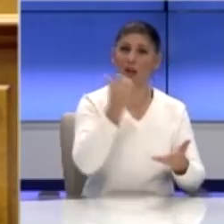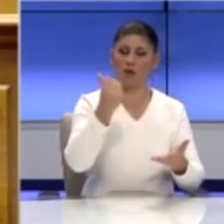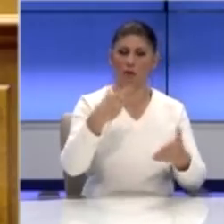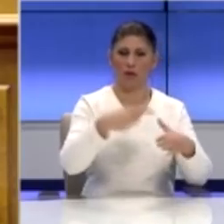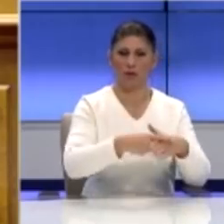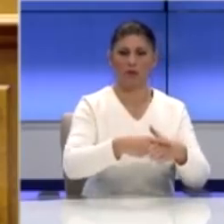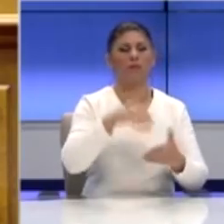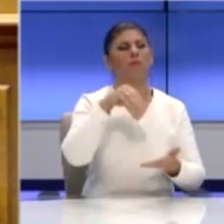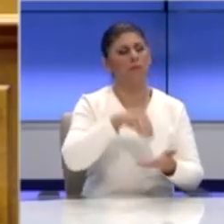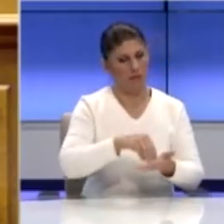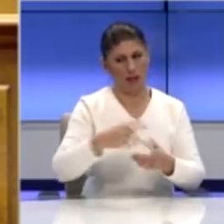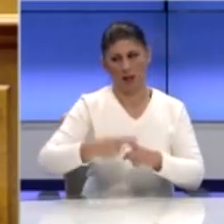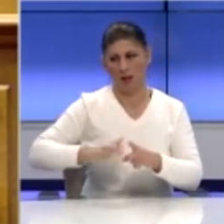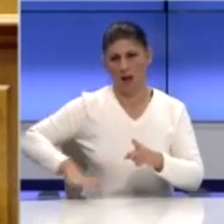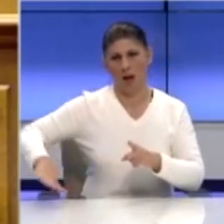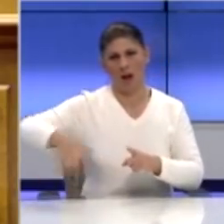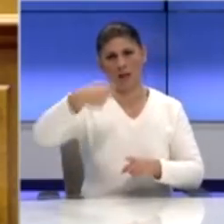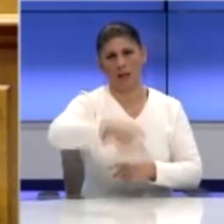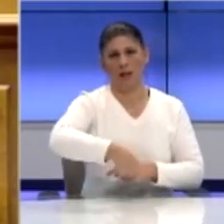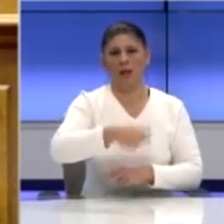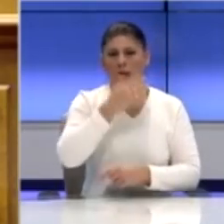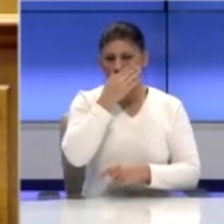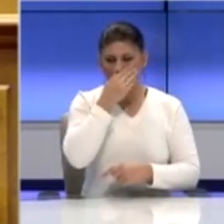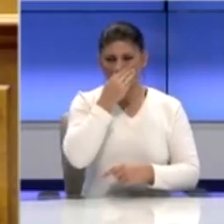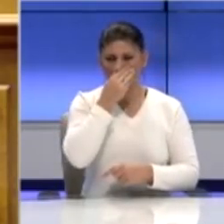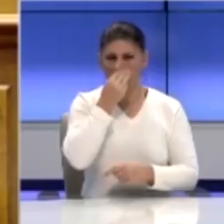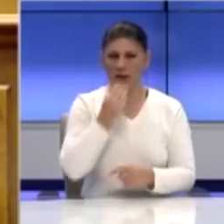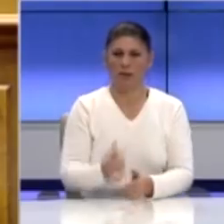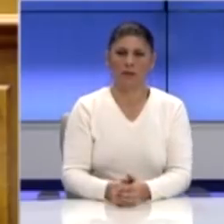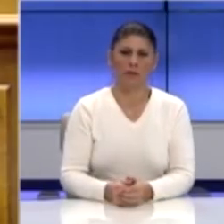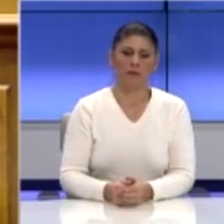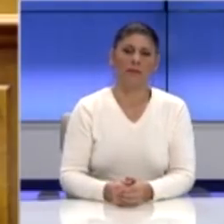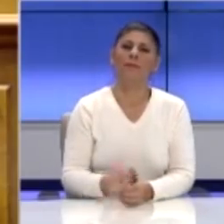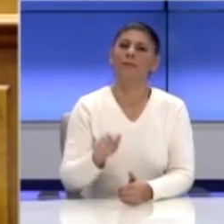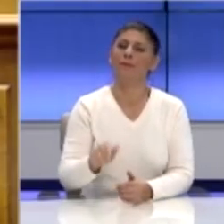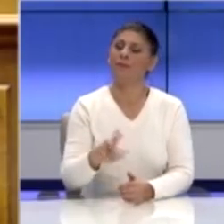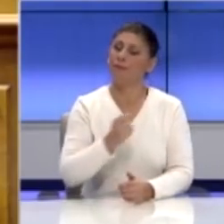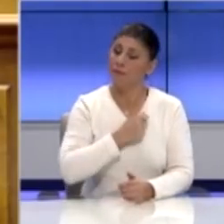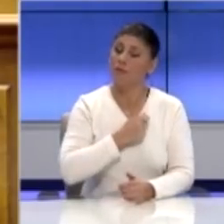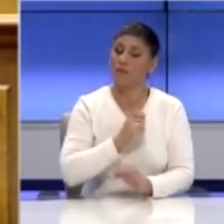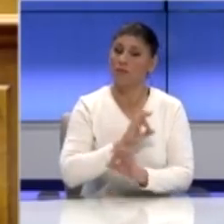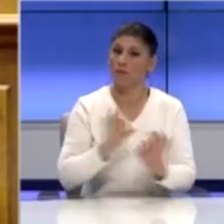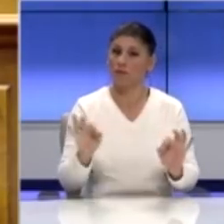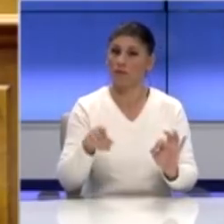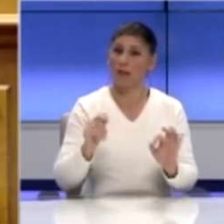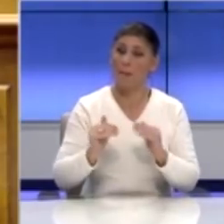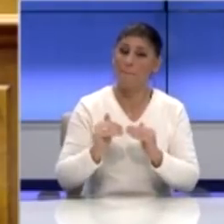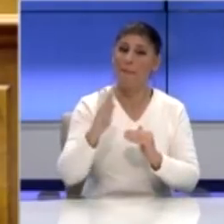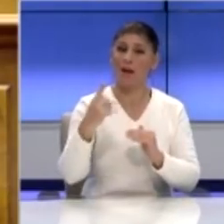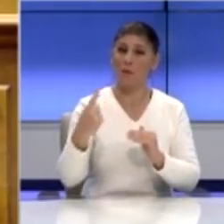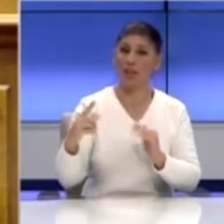τους πάλι ο ελληνικός λαός θα την πληρώσει. Είναι βάσιμες οι εκτιμήσεις για πάνω